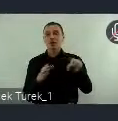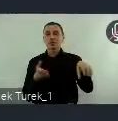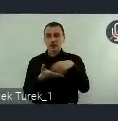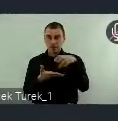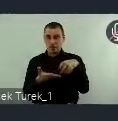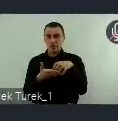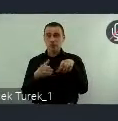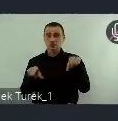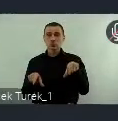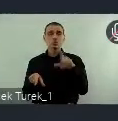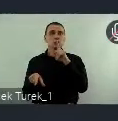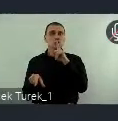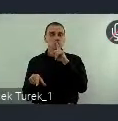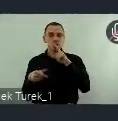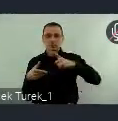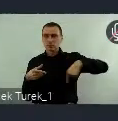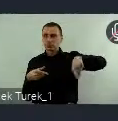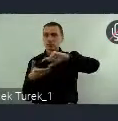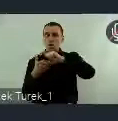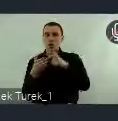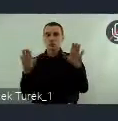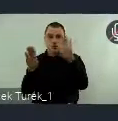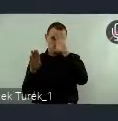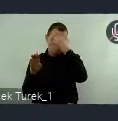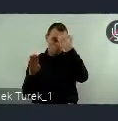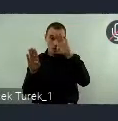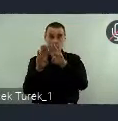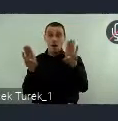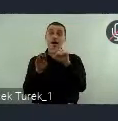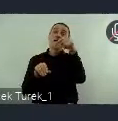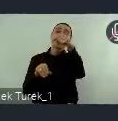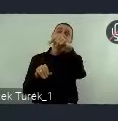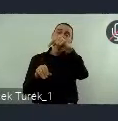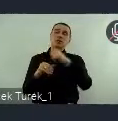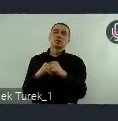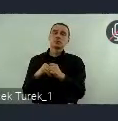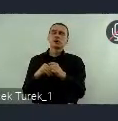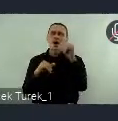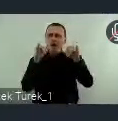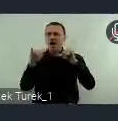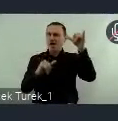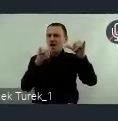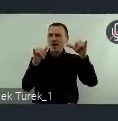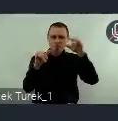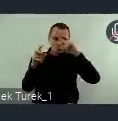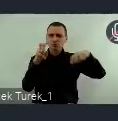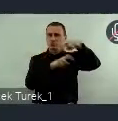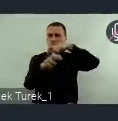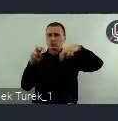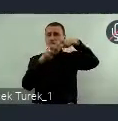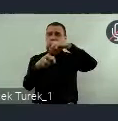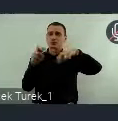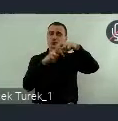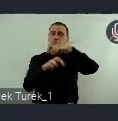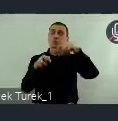w Twojej Cichej kasie za szybą a z drugiej strony w głośnym i hałaśliwym w hałaśliwej głośnej hali odjazdów